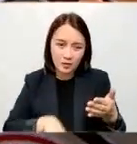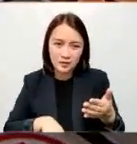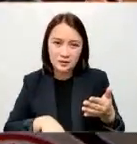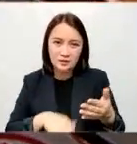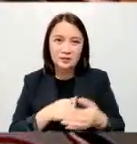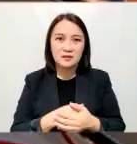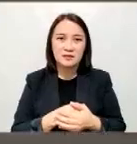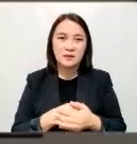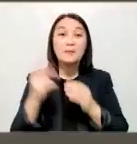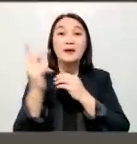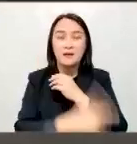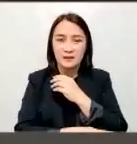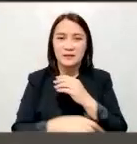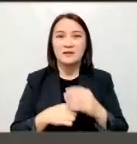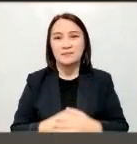sentensya nila.